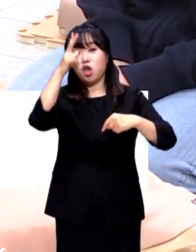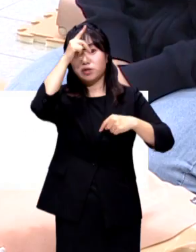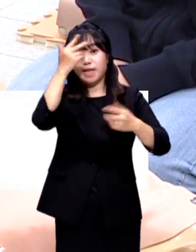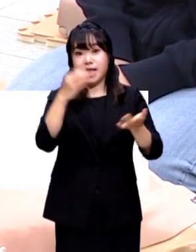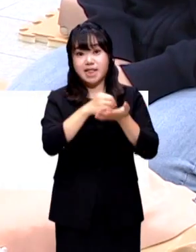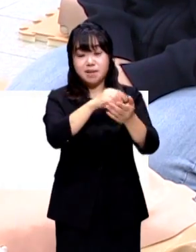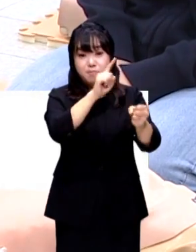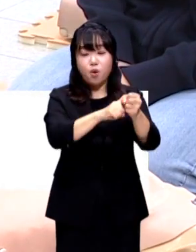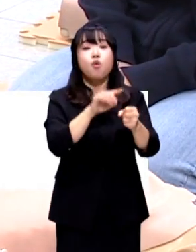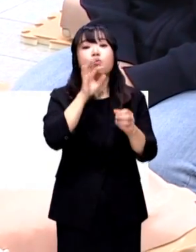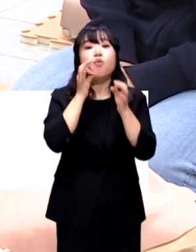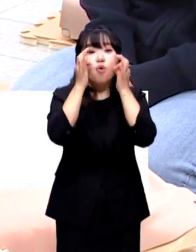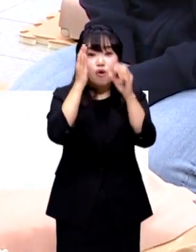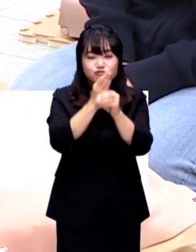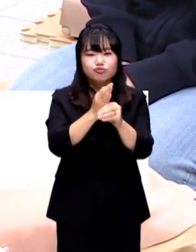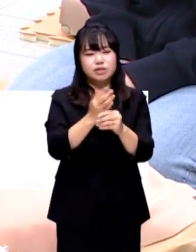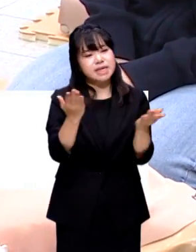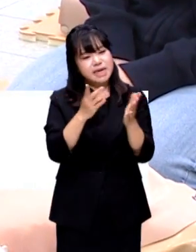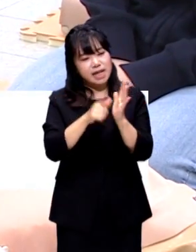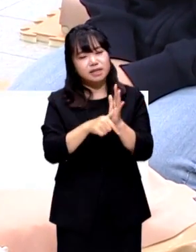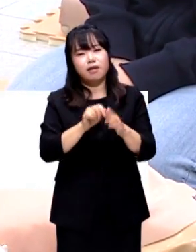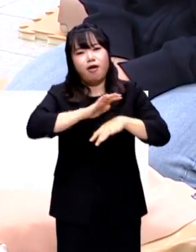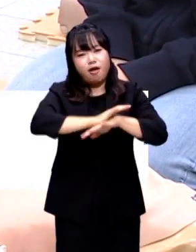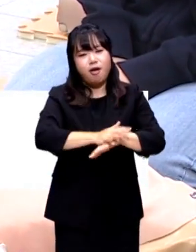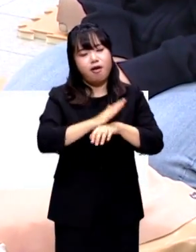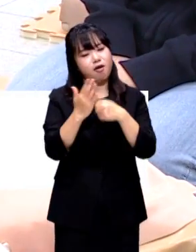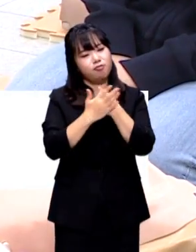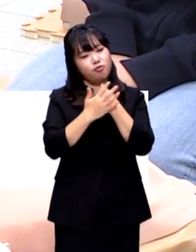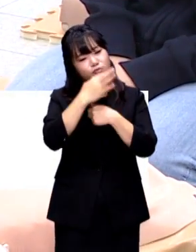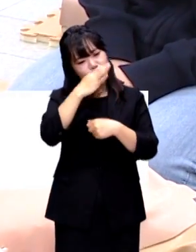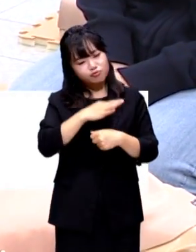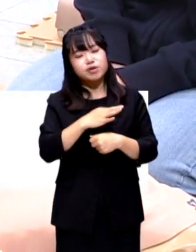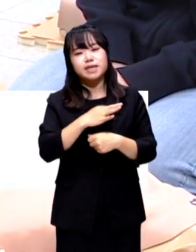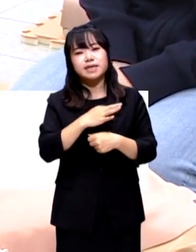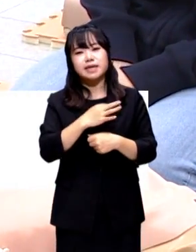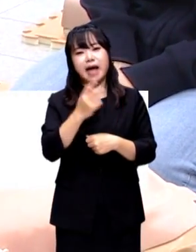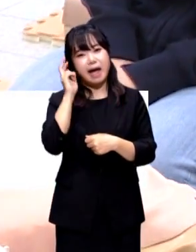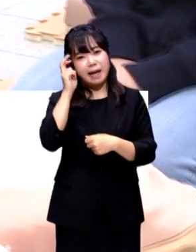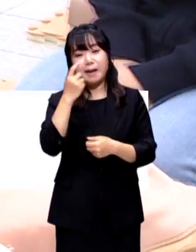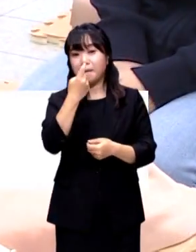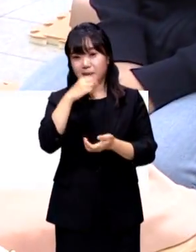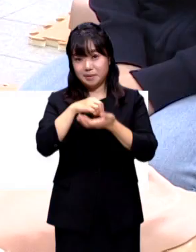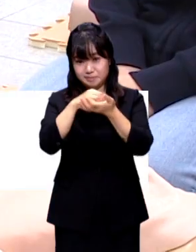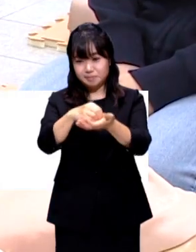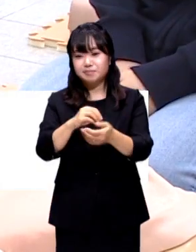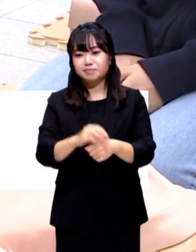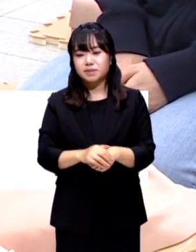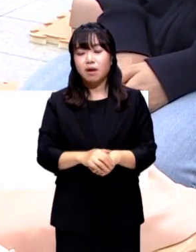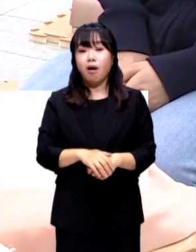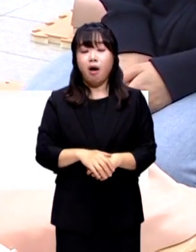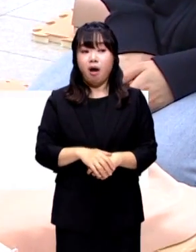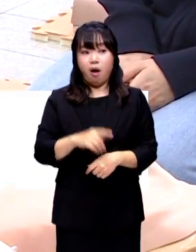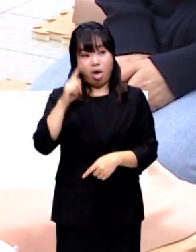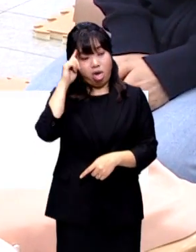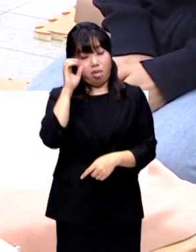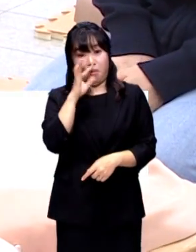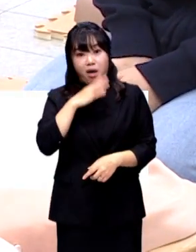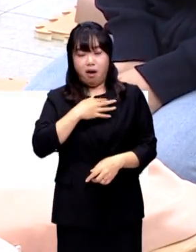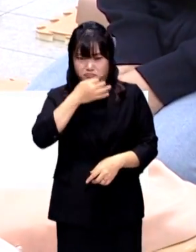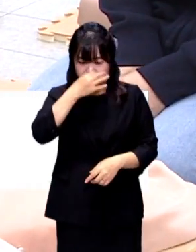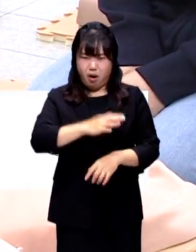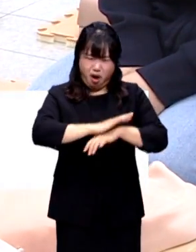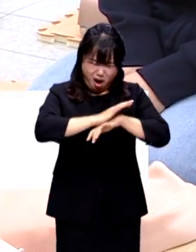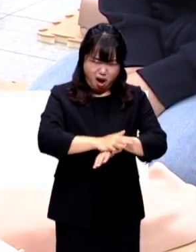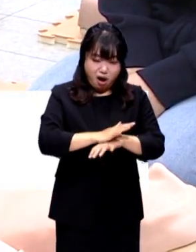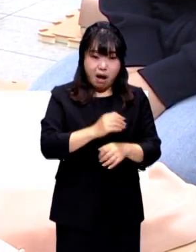조금 현장에서 도움이 될 만한 사항들을 배우고 싶어서 참석하게 됐습니다. 생각보다 힘들고 현장에서